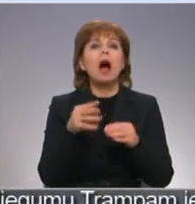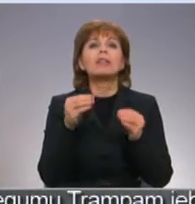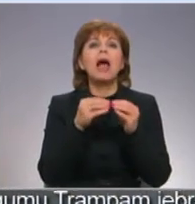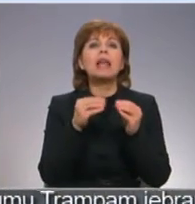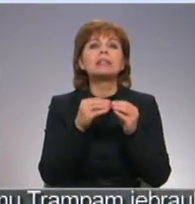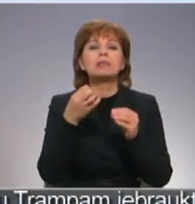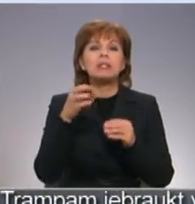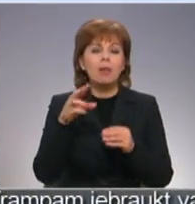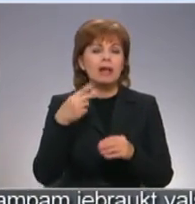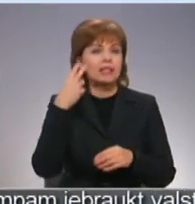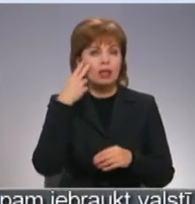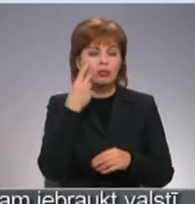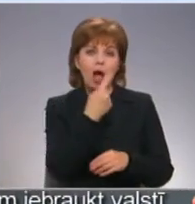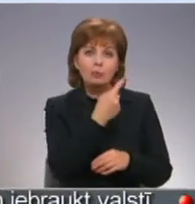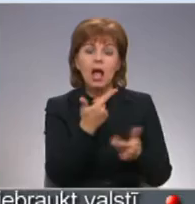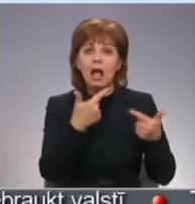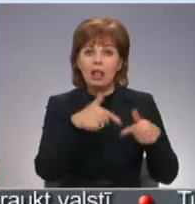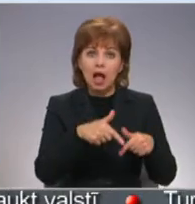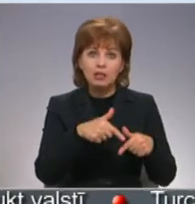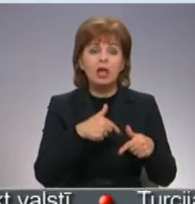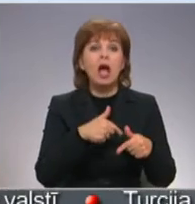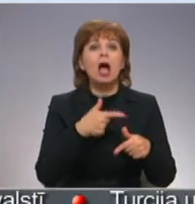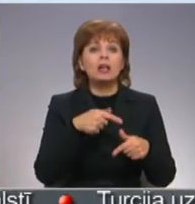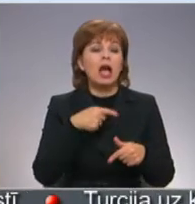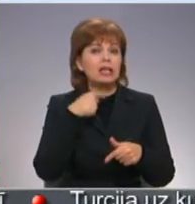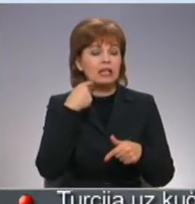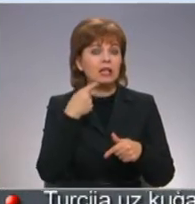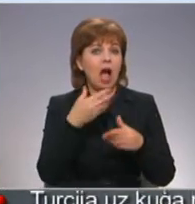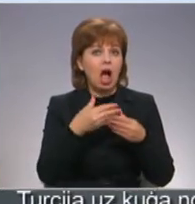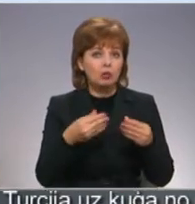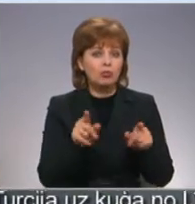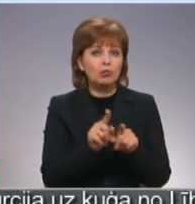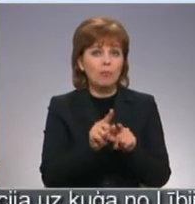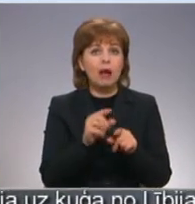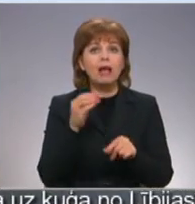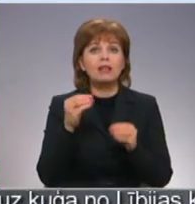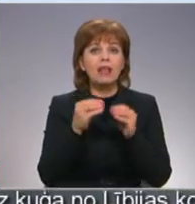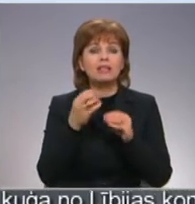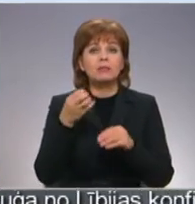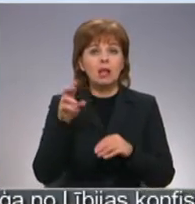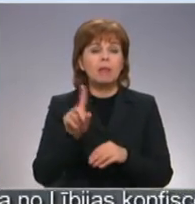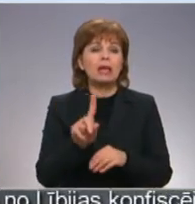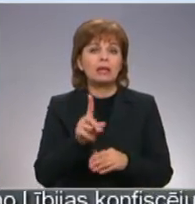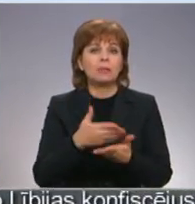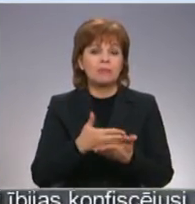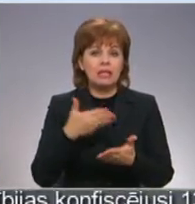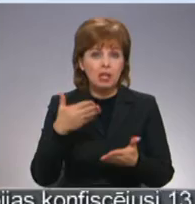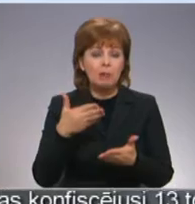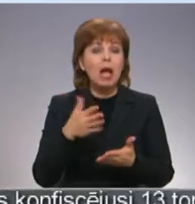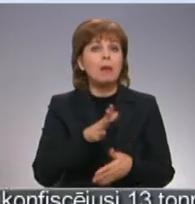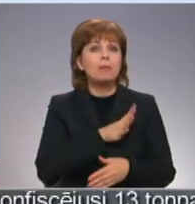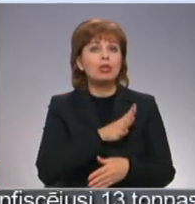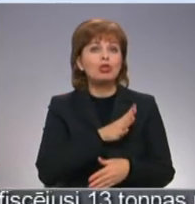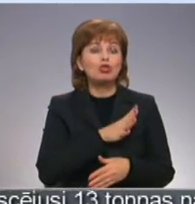un skatos pēc laikapstākļiem. Ja bijis ilgstošs atkusnis un ir tie paši 10 cm, tad jau kļūst bīstami. Bet ja bijuši